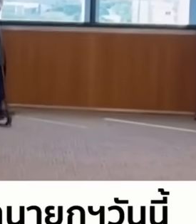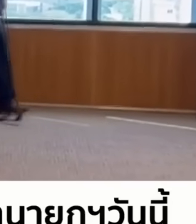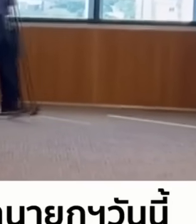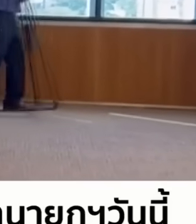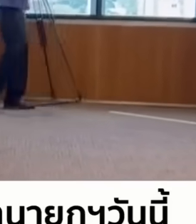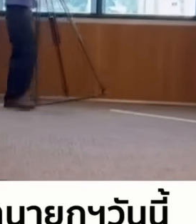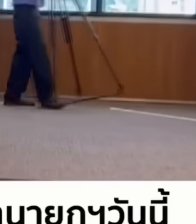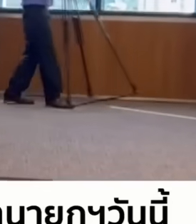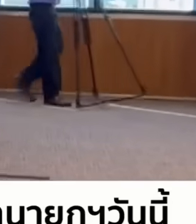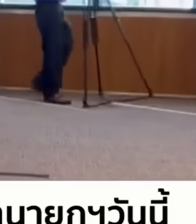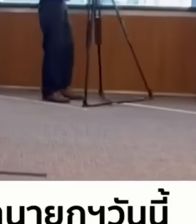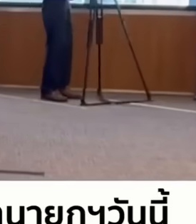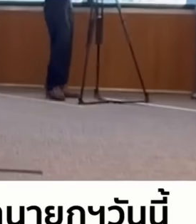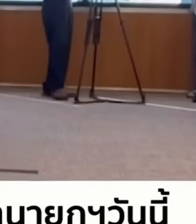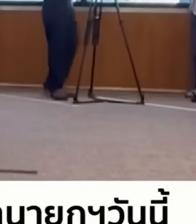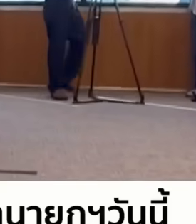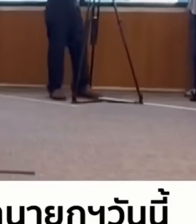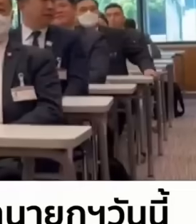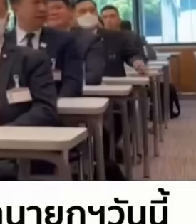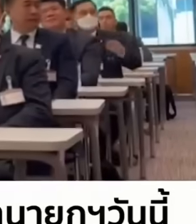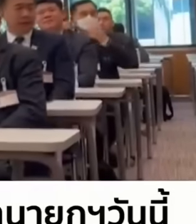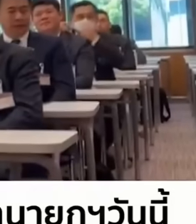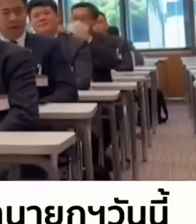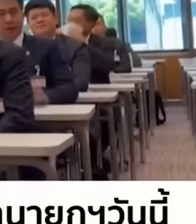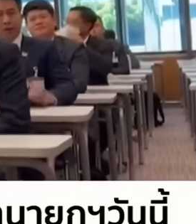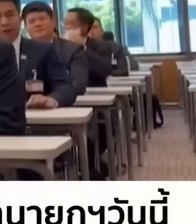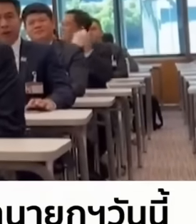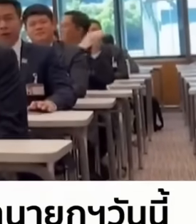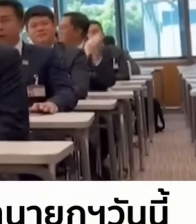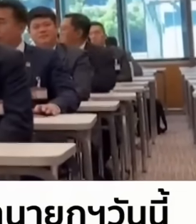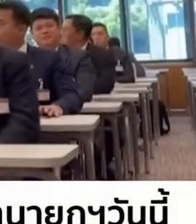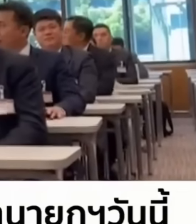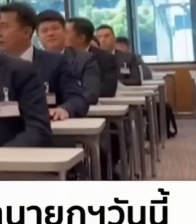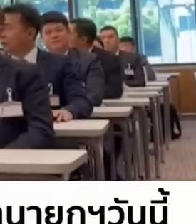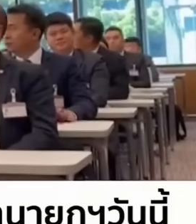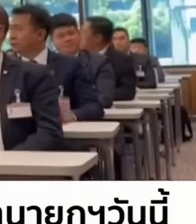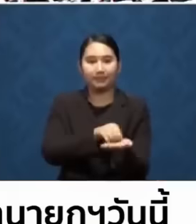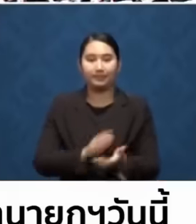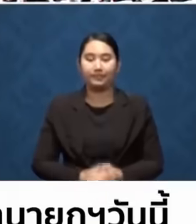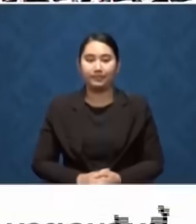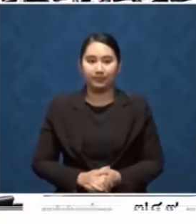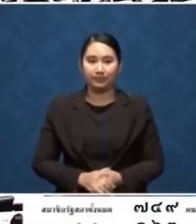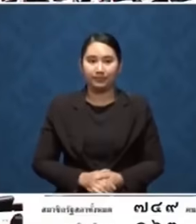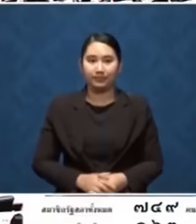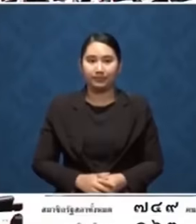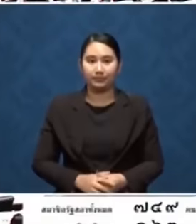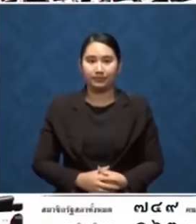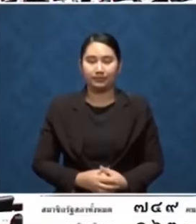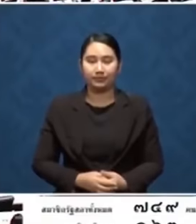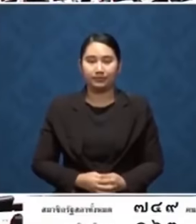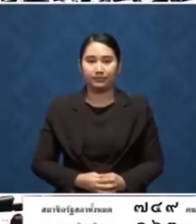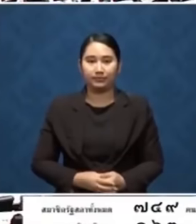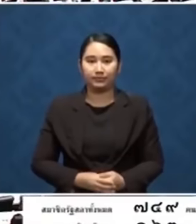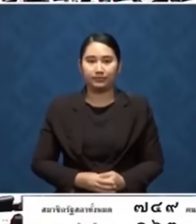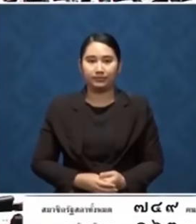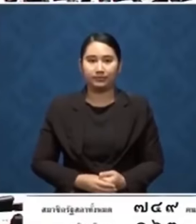เดือดกันอยู่เลยนะครับท่านผู้ชมครับแล้วในการอภิปรายนะครับ 4 + 2หลายคนก็บอกโอ้โหคือตอนแรกเนี่ยจะ